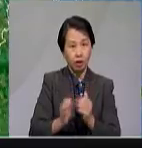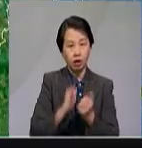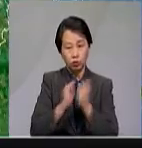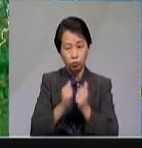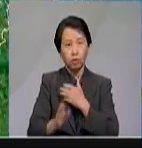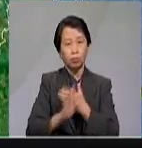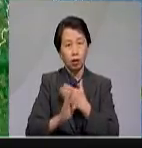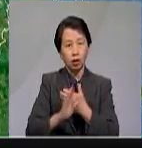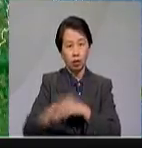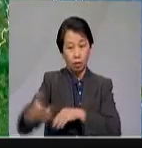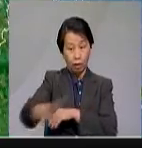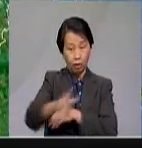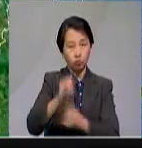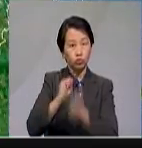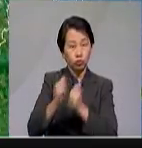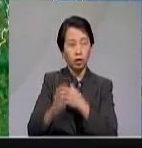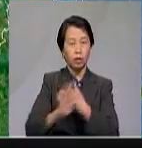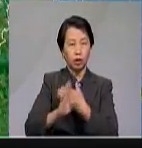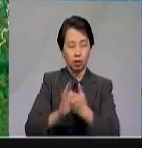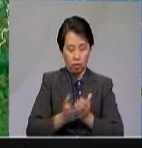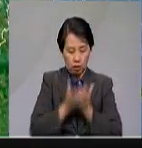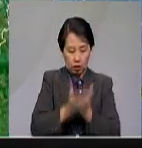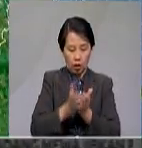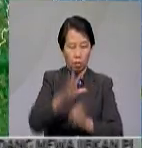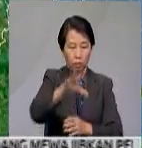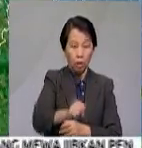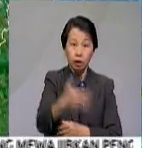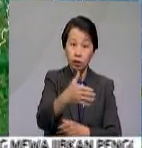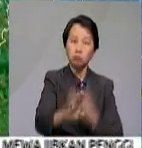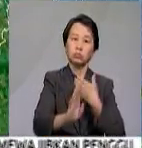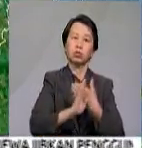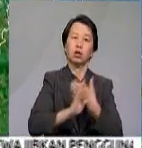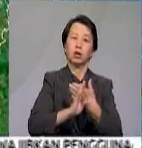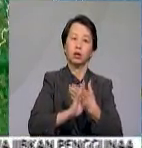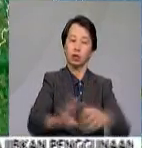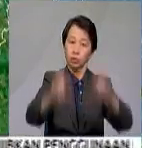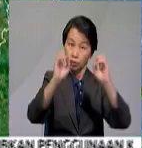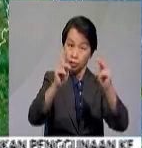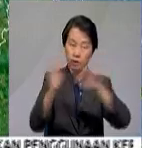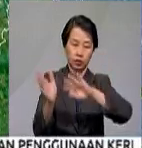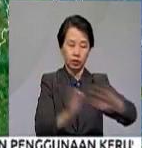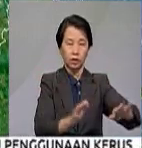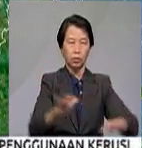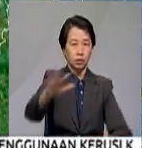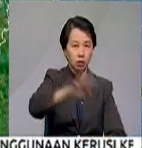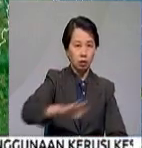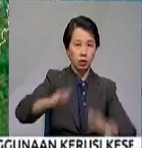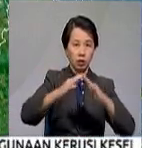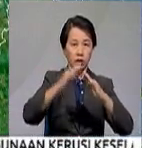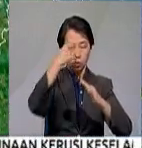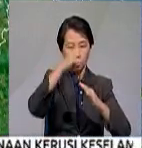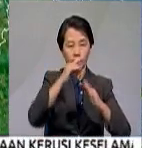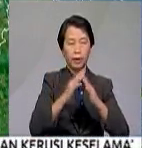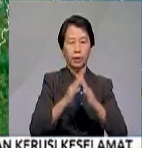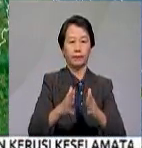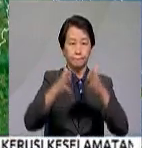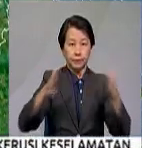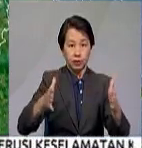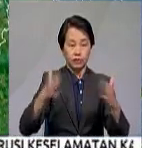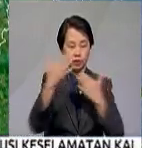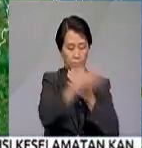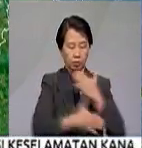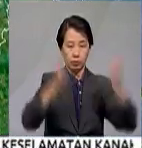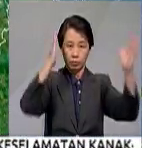reksa laut, juga pada aktiviti perkapalan dan juga menangkap ikan. Baiklah, sebelum berpisah, kita lihat ramalan cuaca bagi bandar-bandar utama di